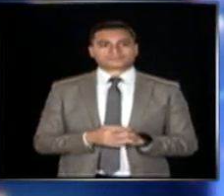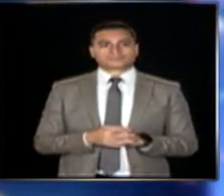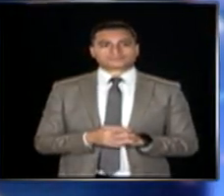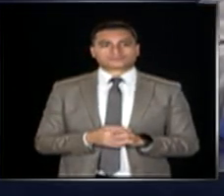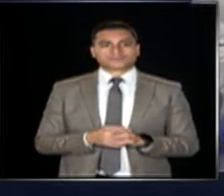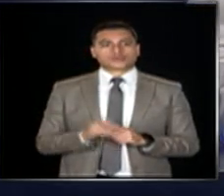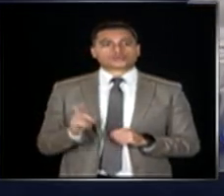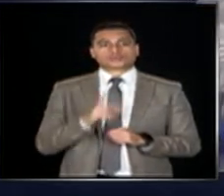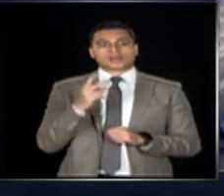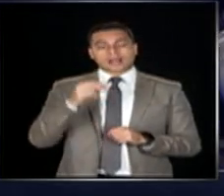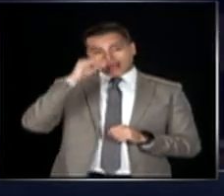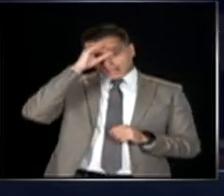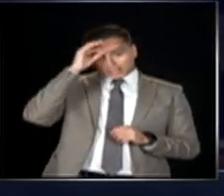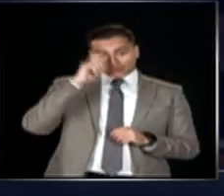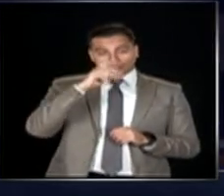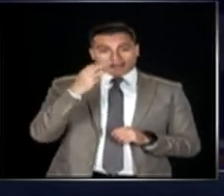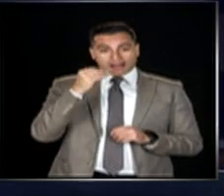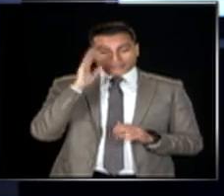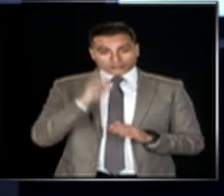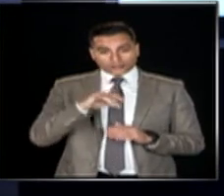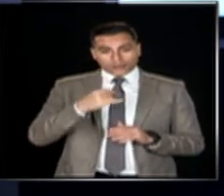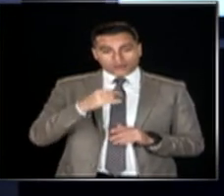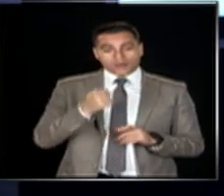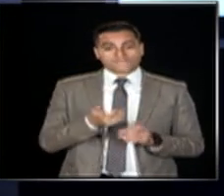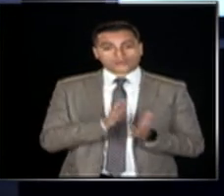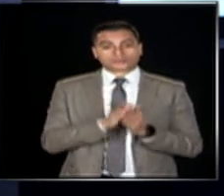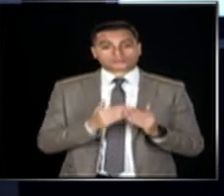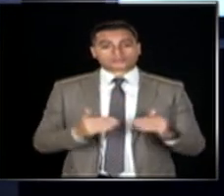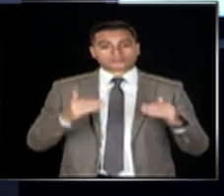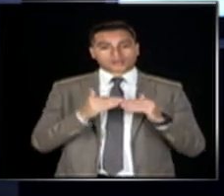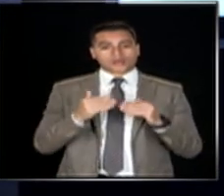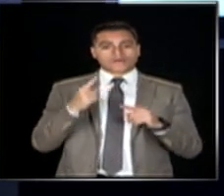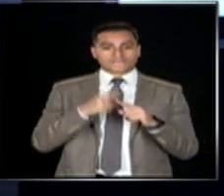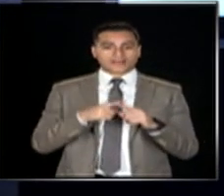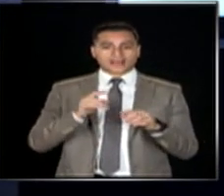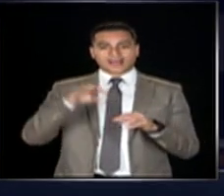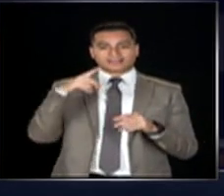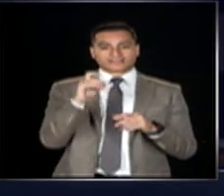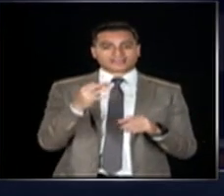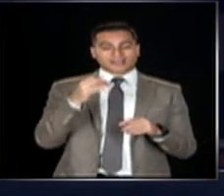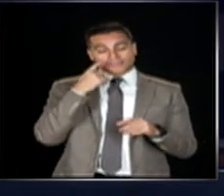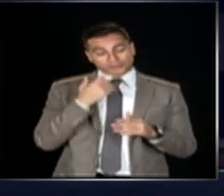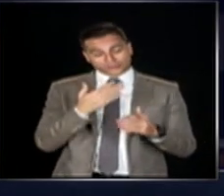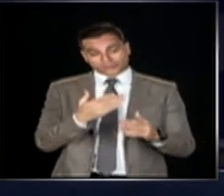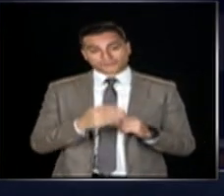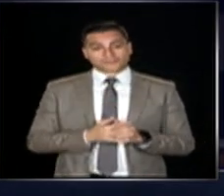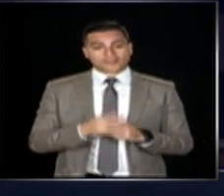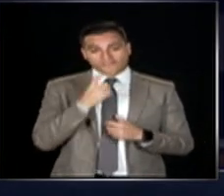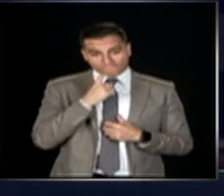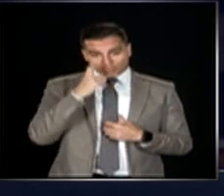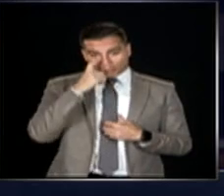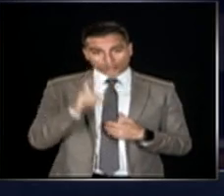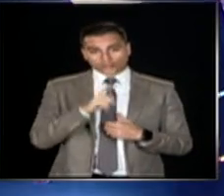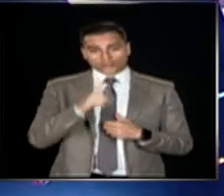سؤال سؤال نقطه لو الاجابه صح اتعدلته وفي الحاله دي هنلعب على الهدف الذهبي فنون